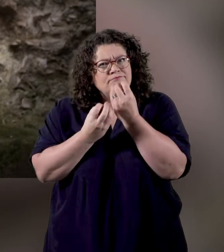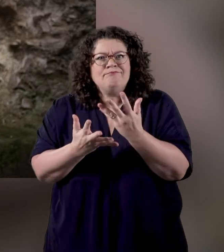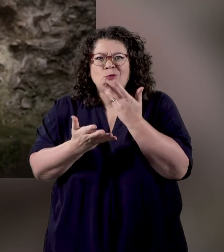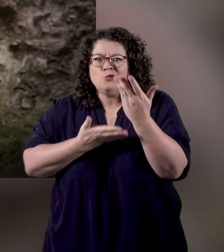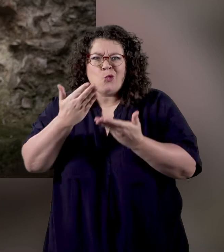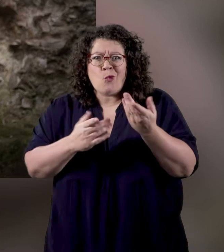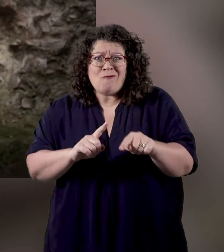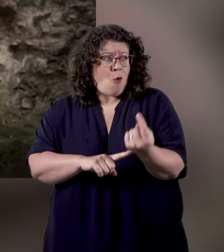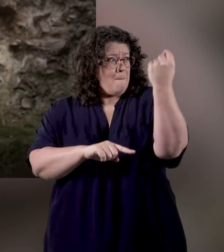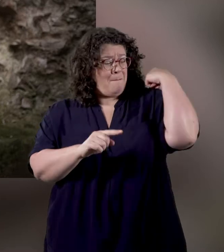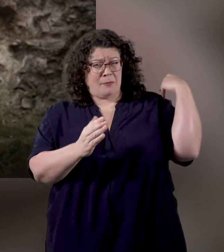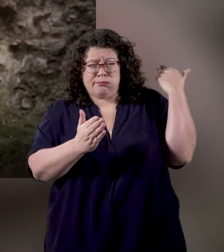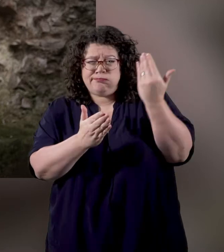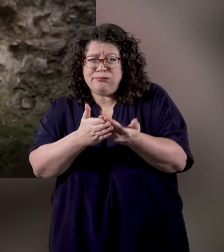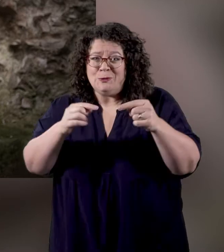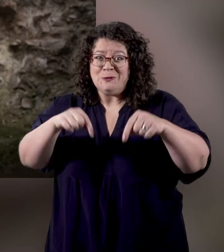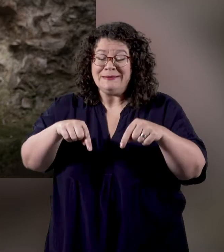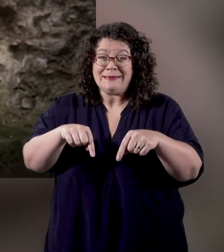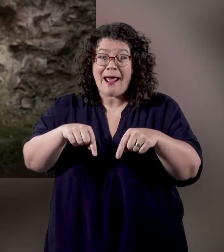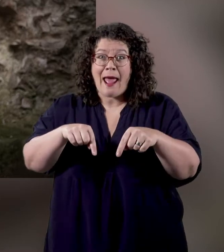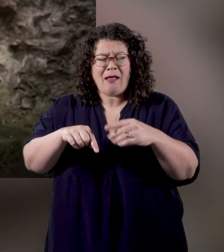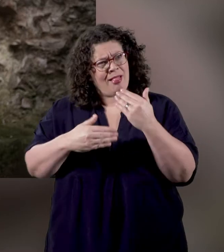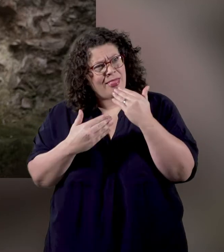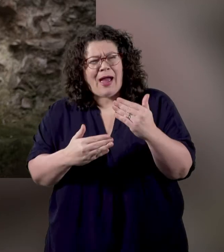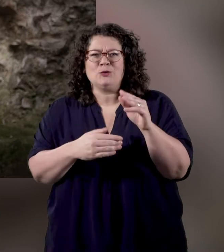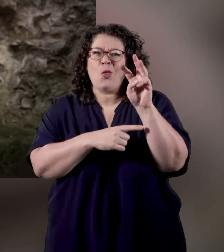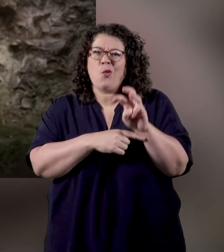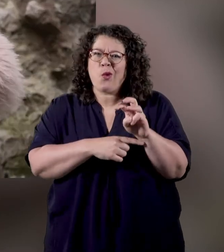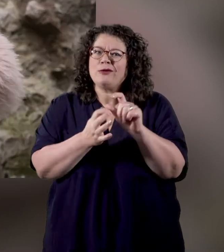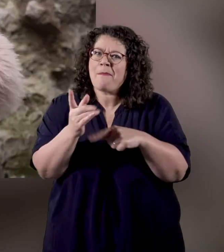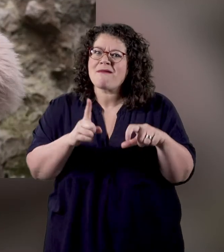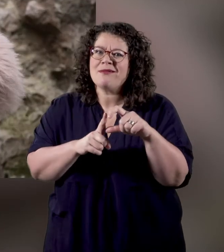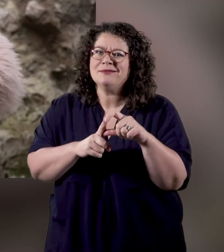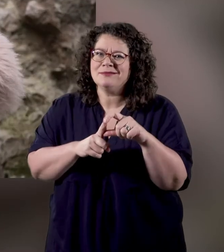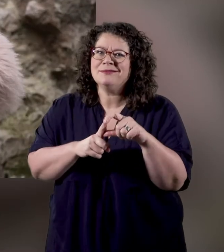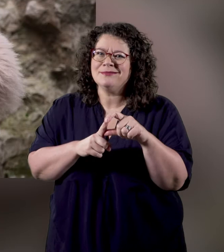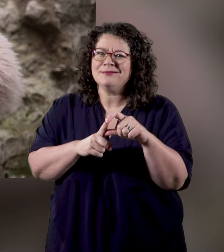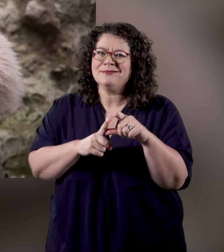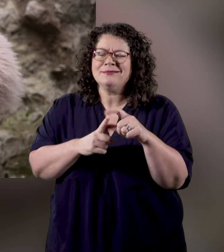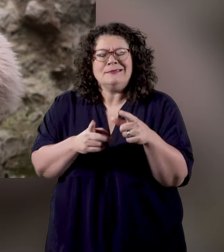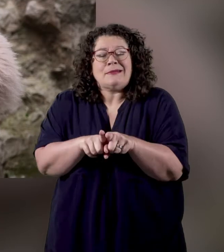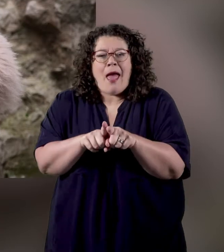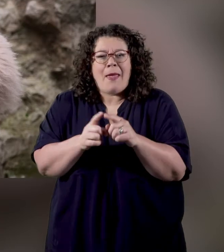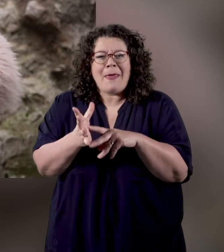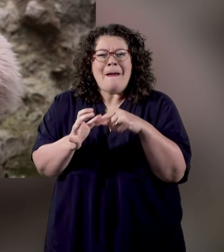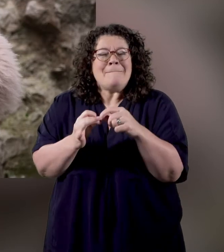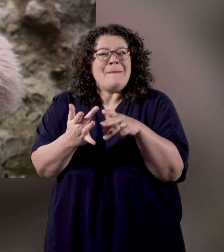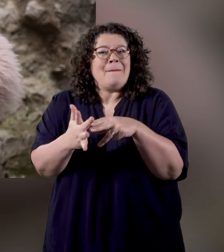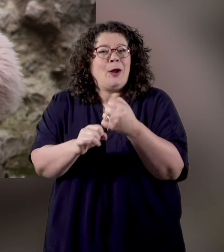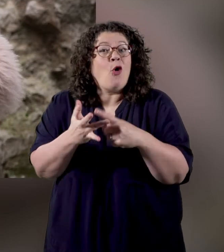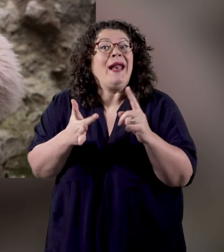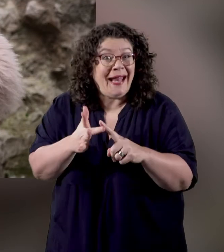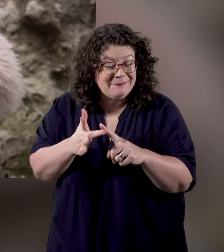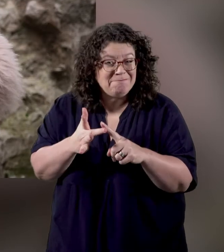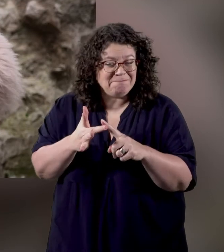straeon yn dal I bodoli heddiw miloedd o flynyddoedd ar ôl. Un enghraifft o'r straeon yma yw'r